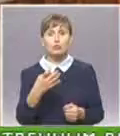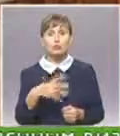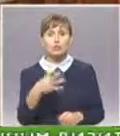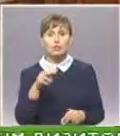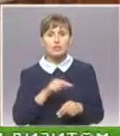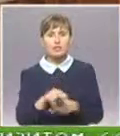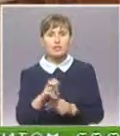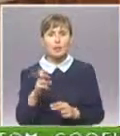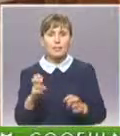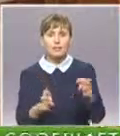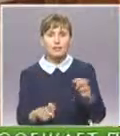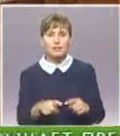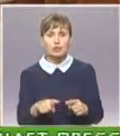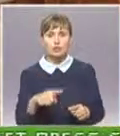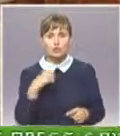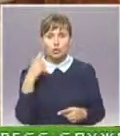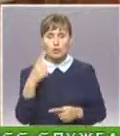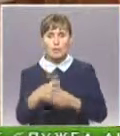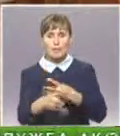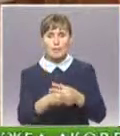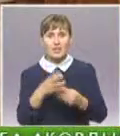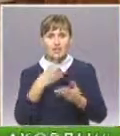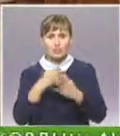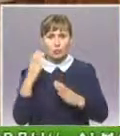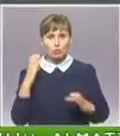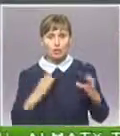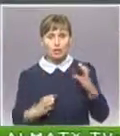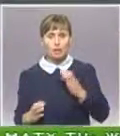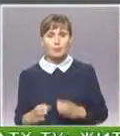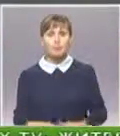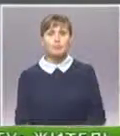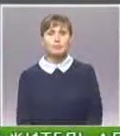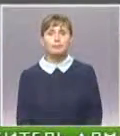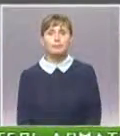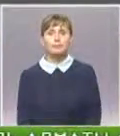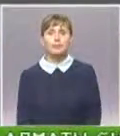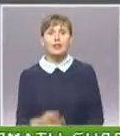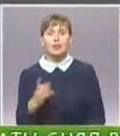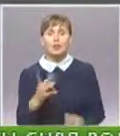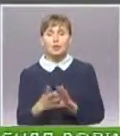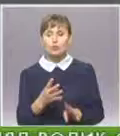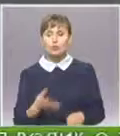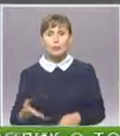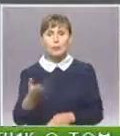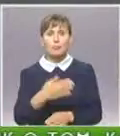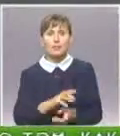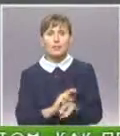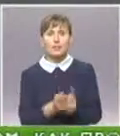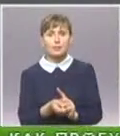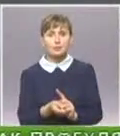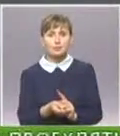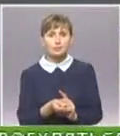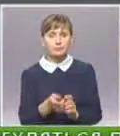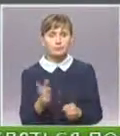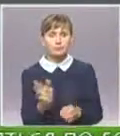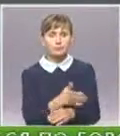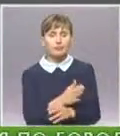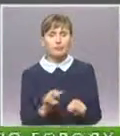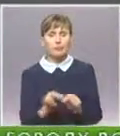на производстве в течение года вместе со своими студентами. В первую очередь мы меняем кадровый состав